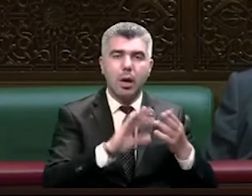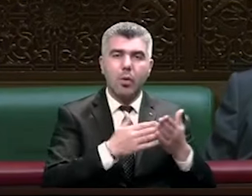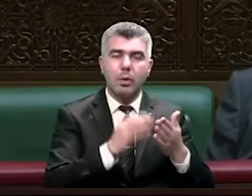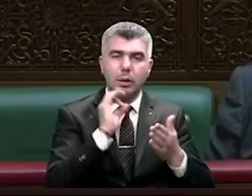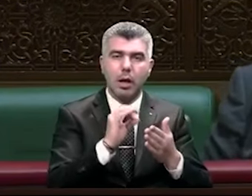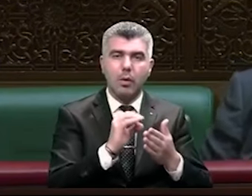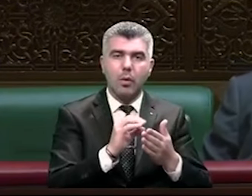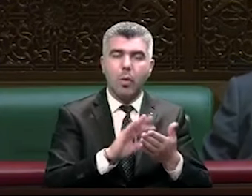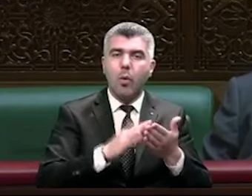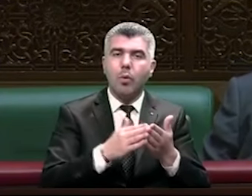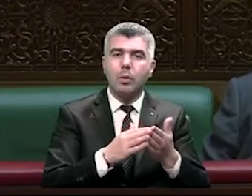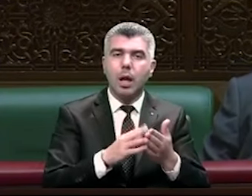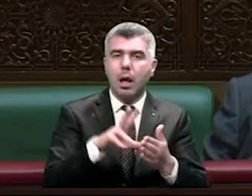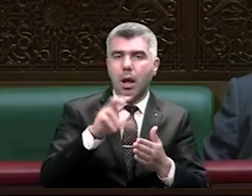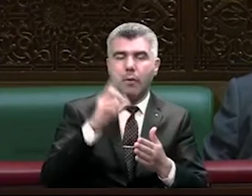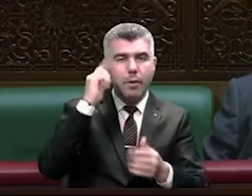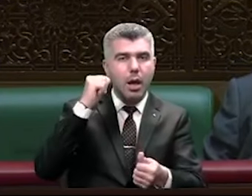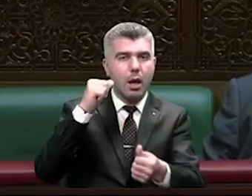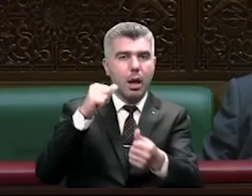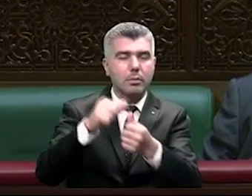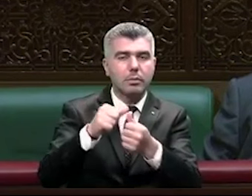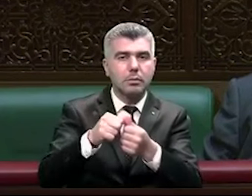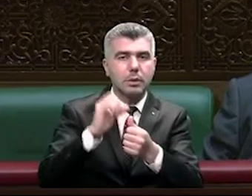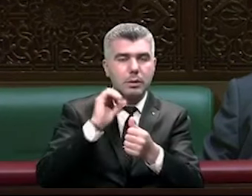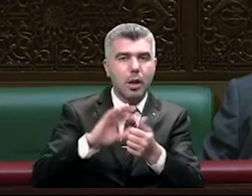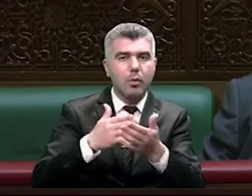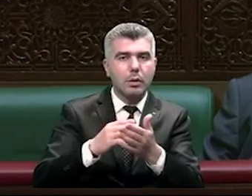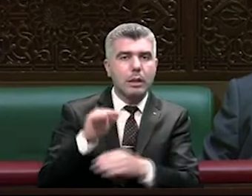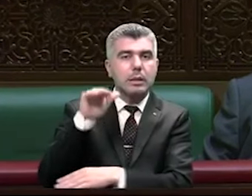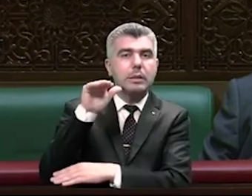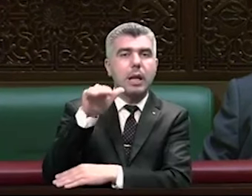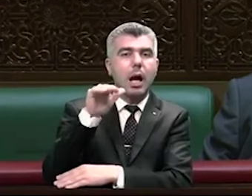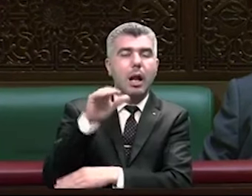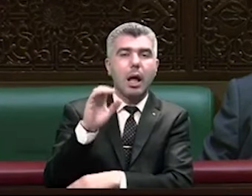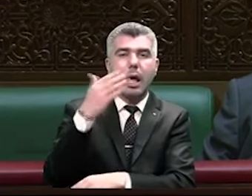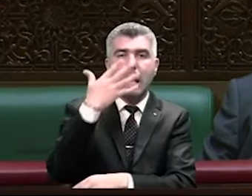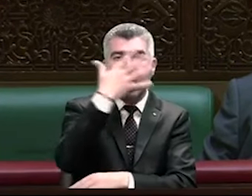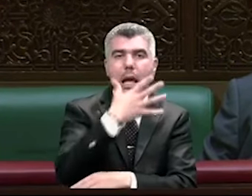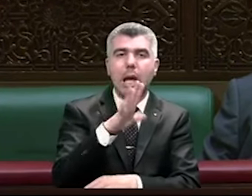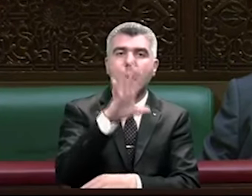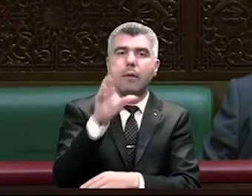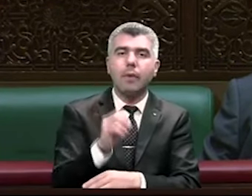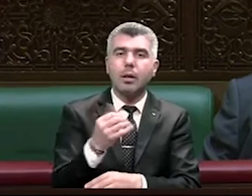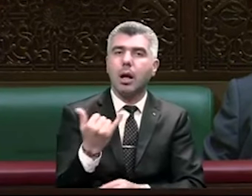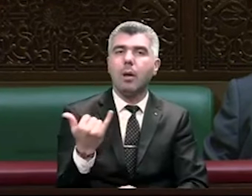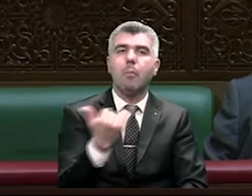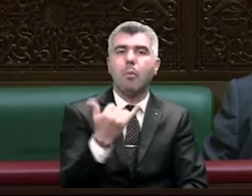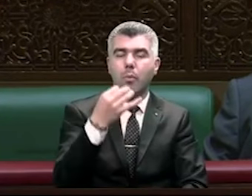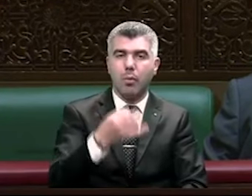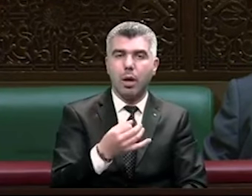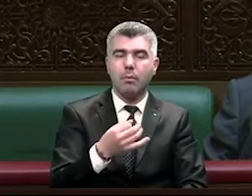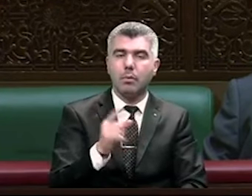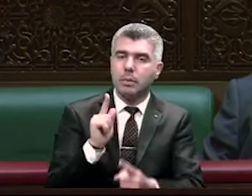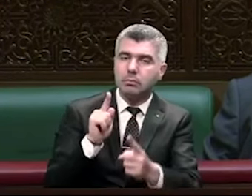الروافد التاريخيه التي تلتقي فيها حضارات الصحراء الافريقيه ما يجب معه الالتفات اليها